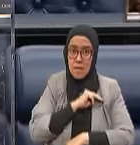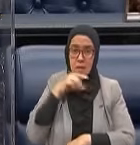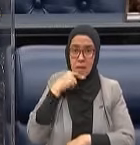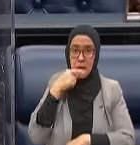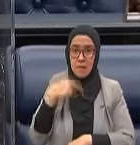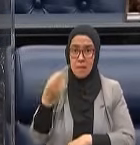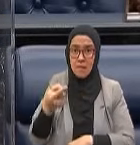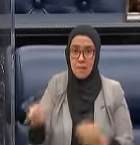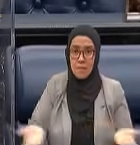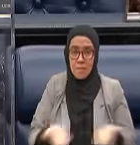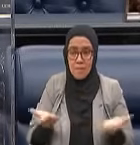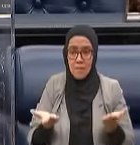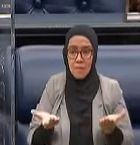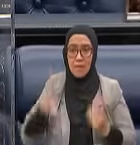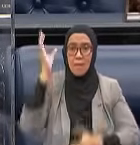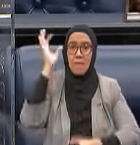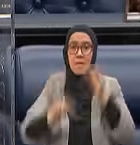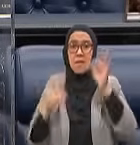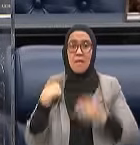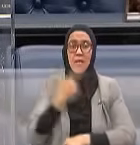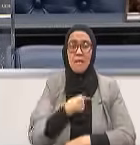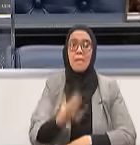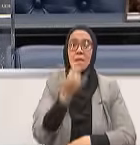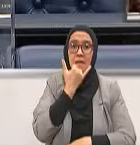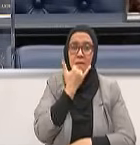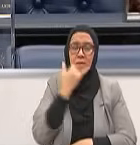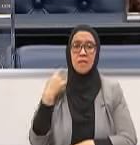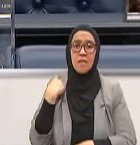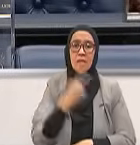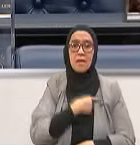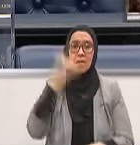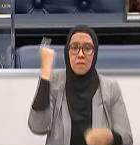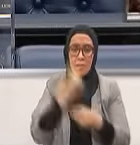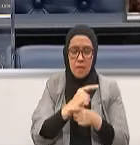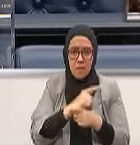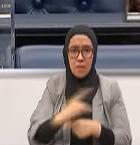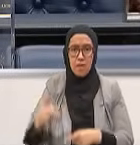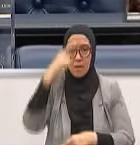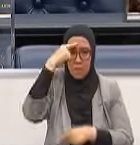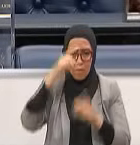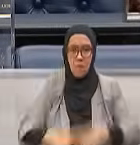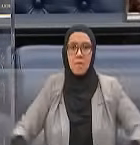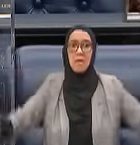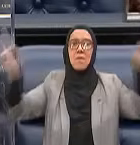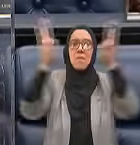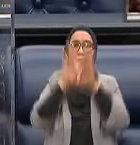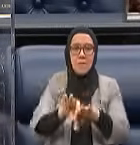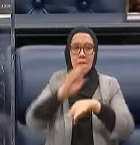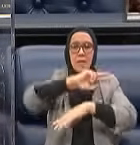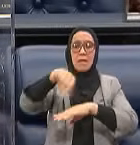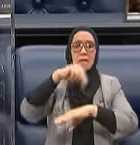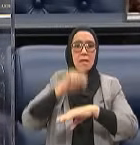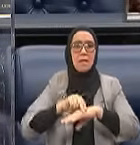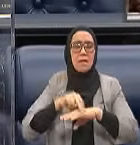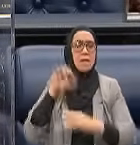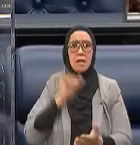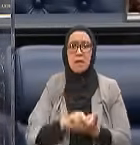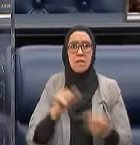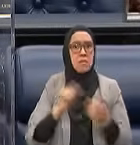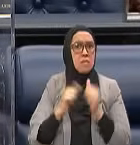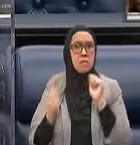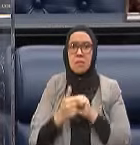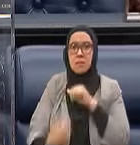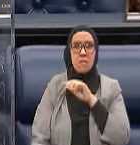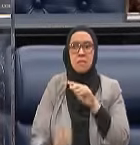kalau kita siram kita butuhkan demi kepentingan nasional itu tidak jadi masalah yang